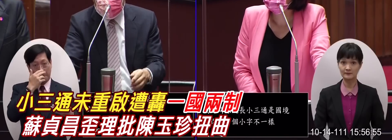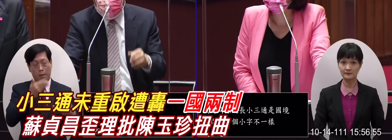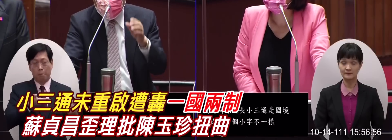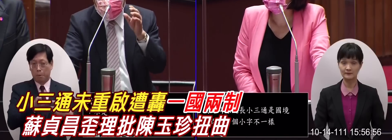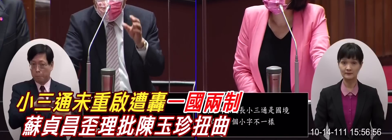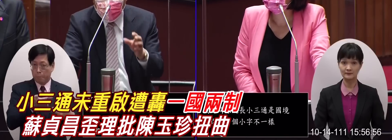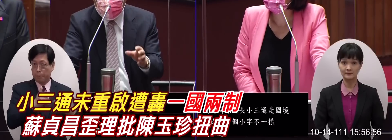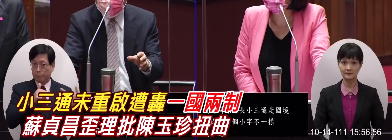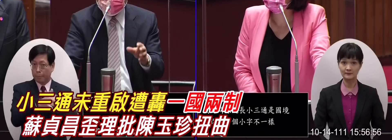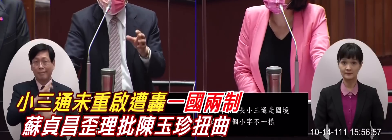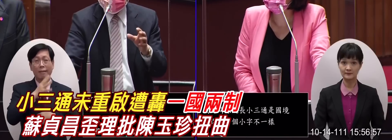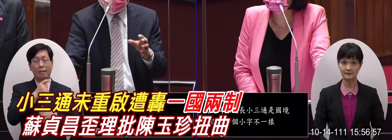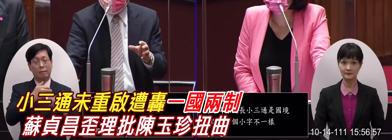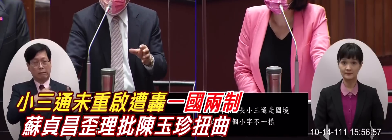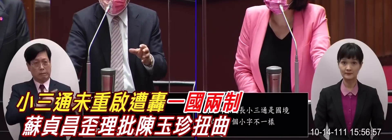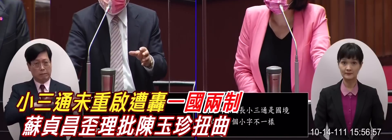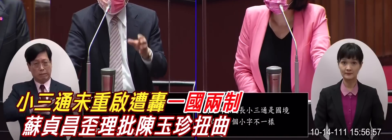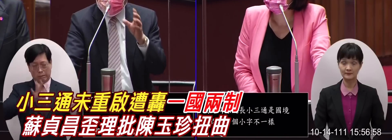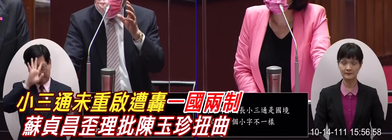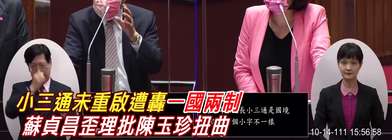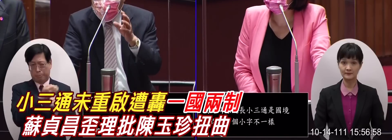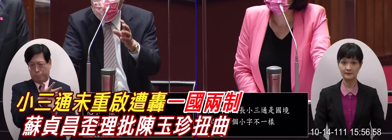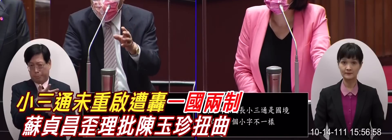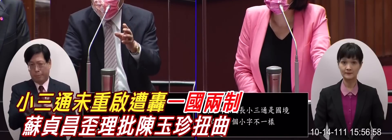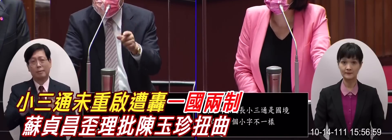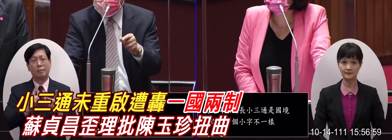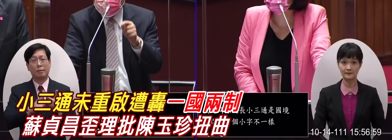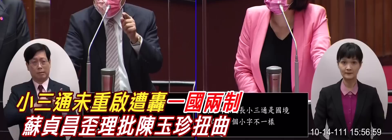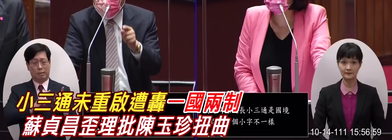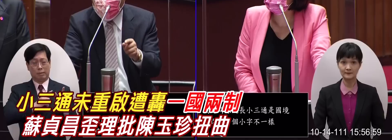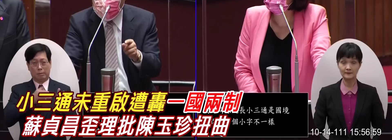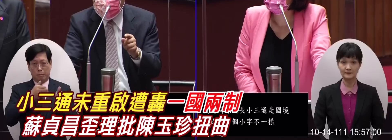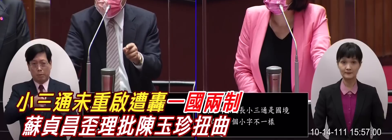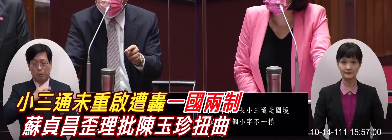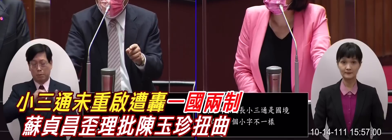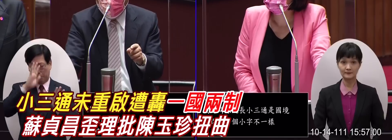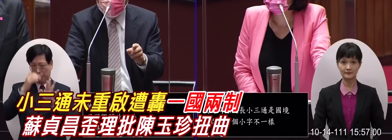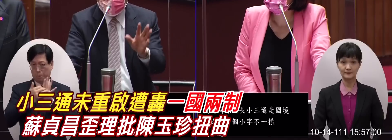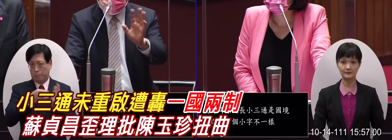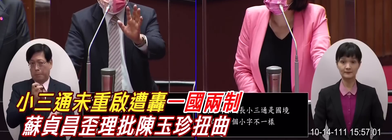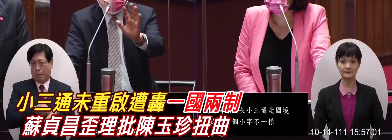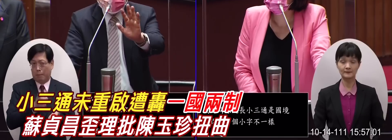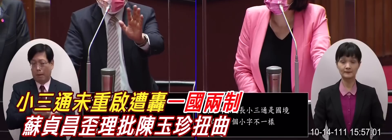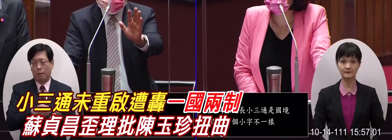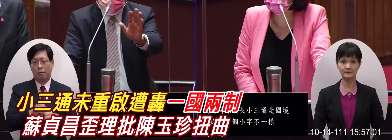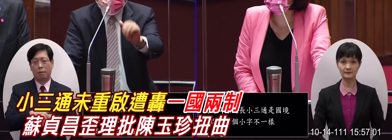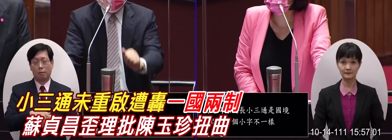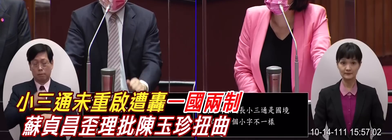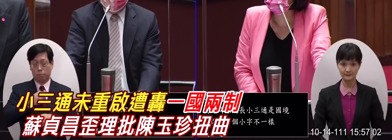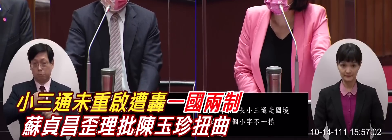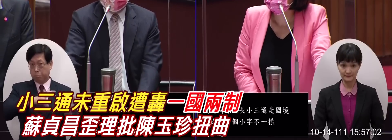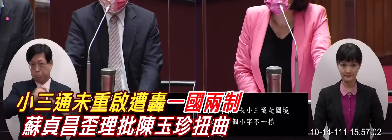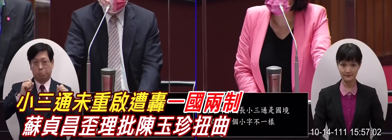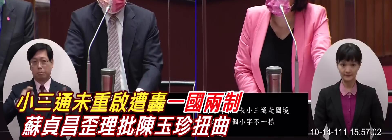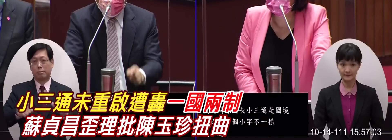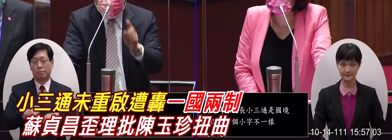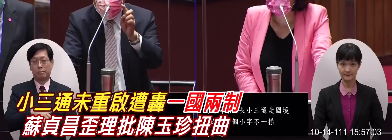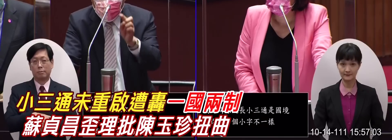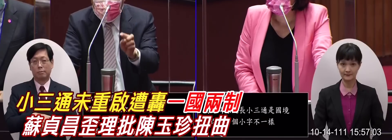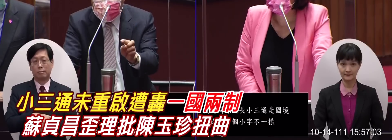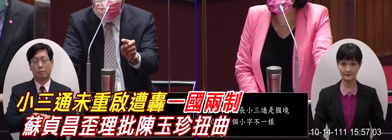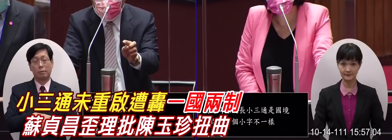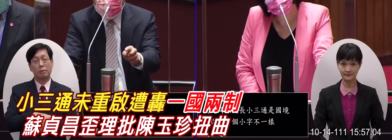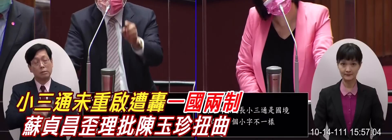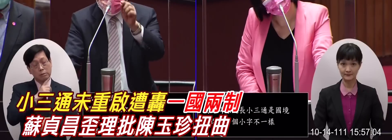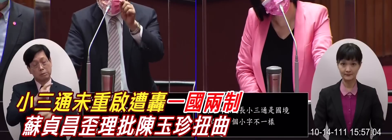但是因为中国的疫情，以及中国本身对防疫的做法，跟世界都不一样的。它的